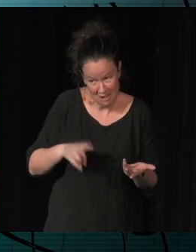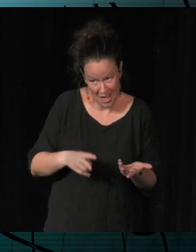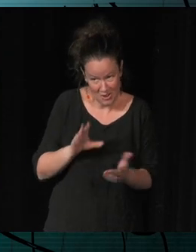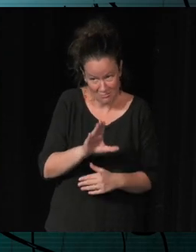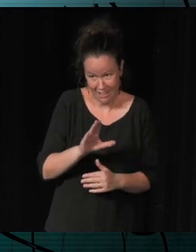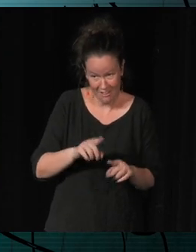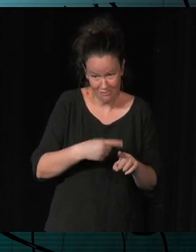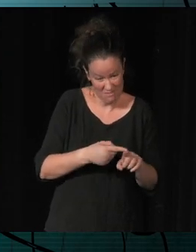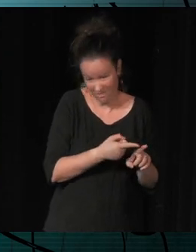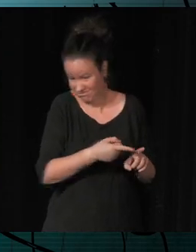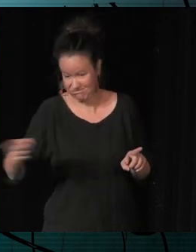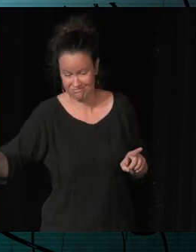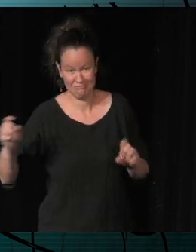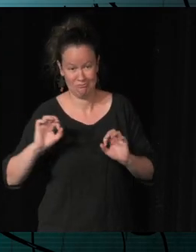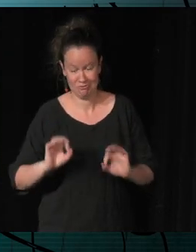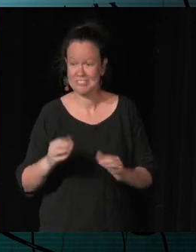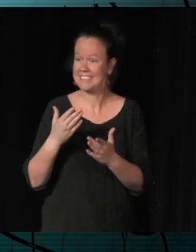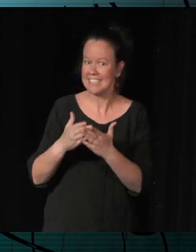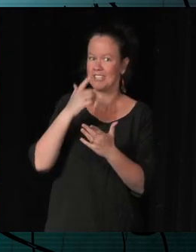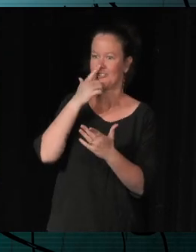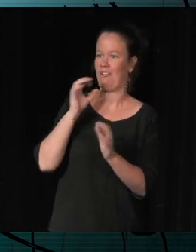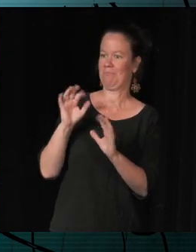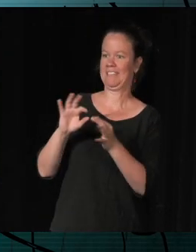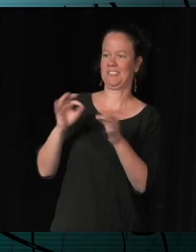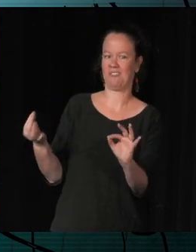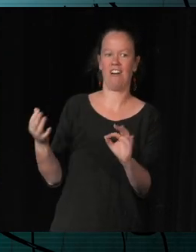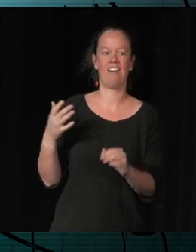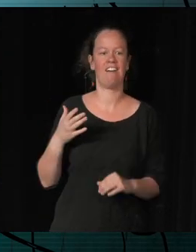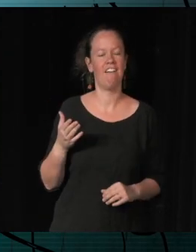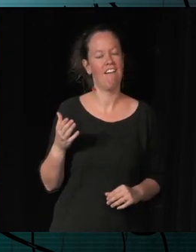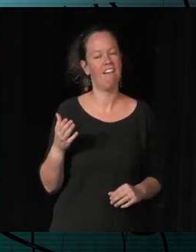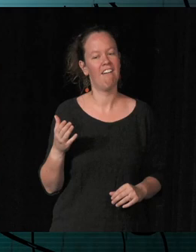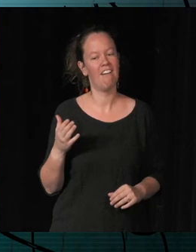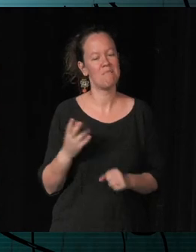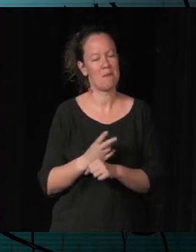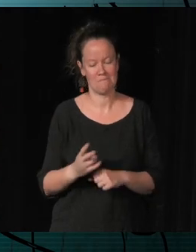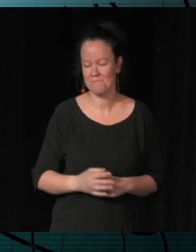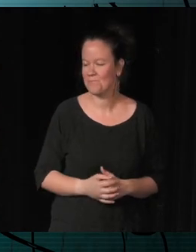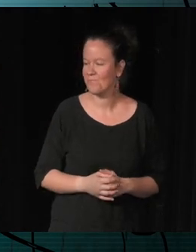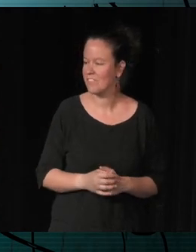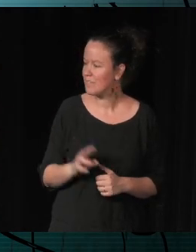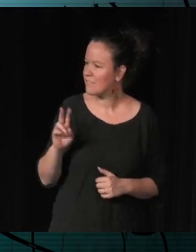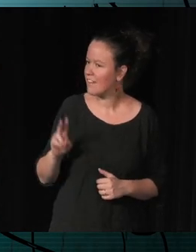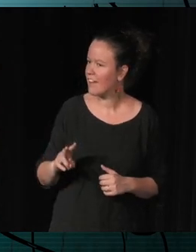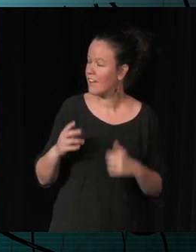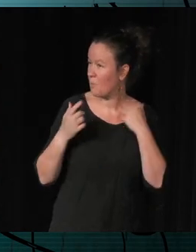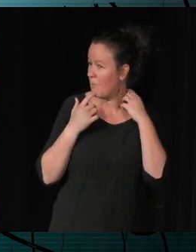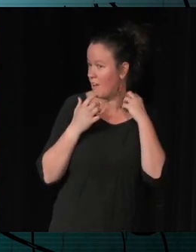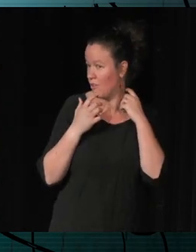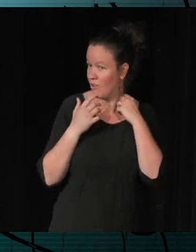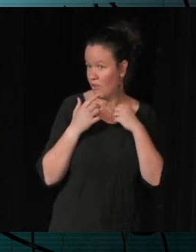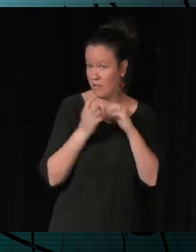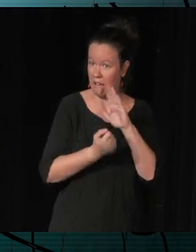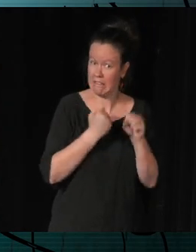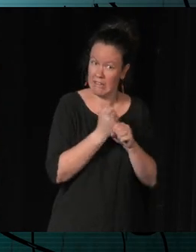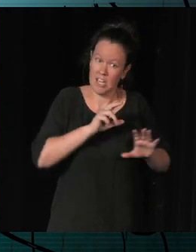trouvais ce trucl extrêmement intéressant donc voilà j'avais envie de sans trop mais alors vraiment parce que là on parle des années 80 quand j'étais